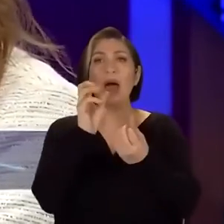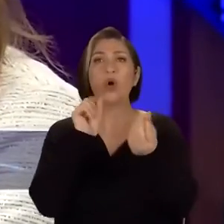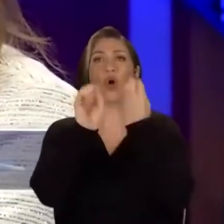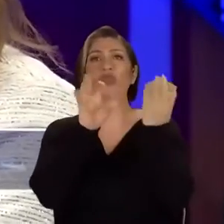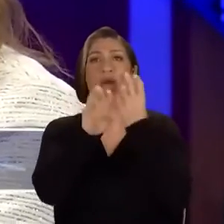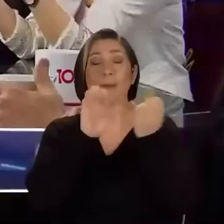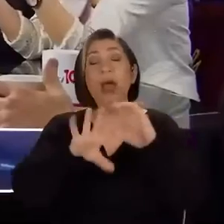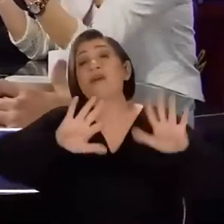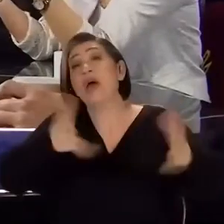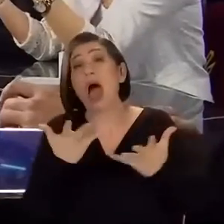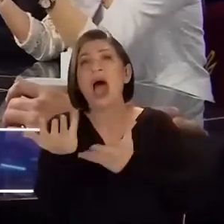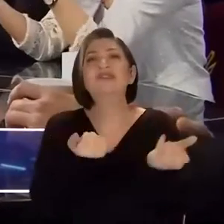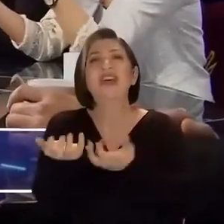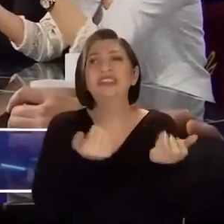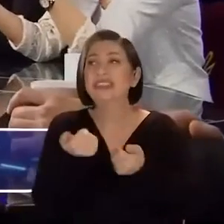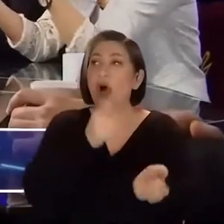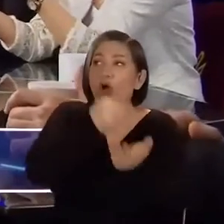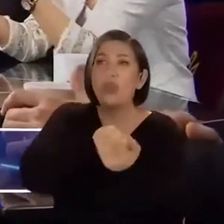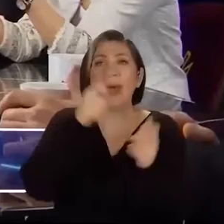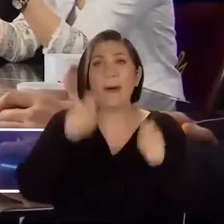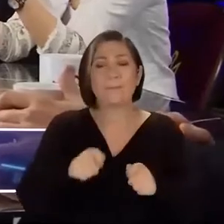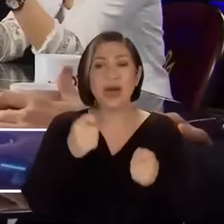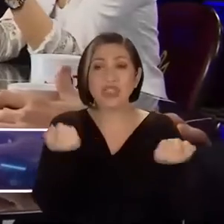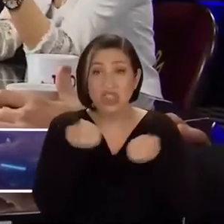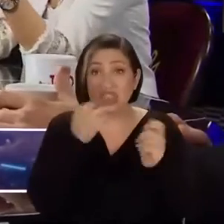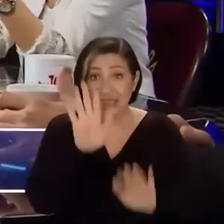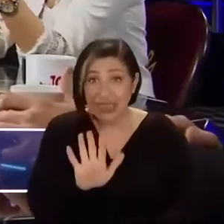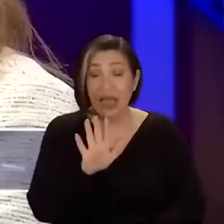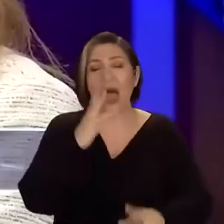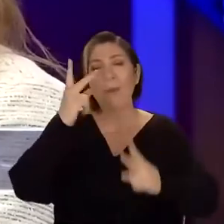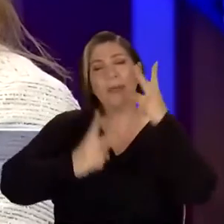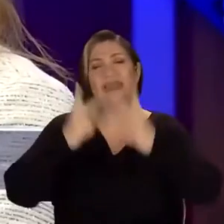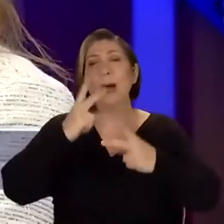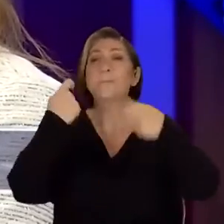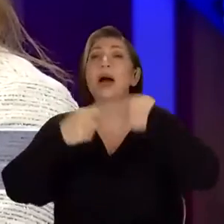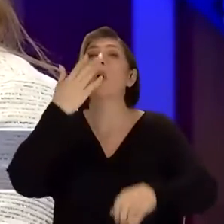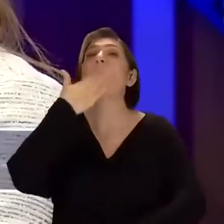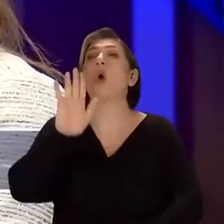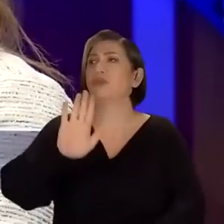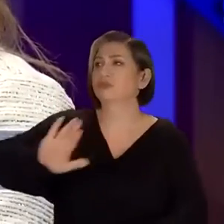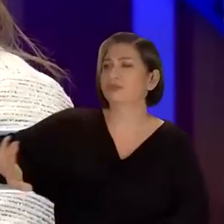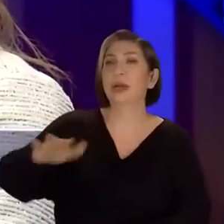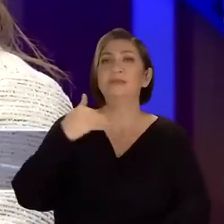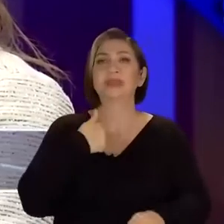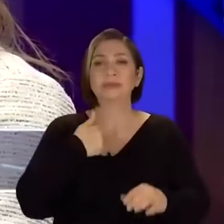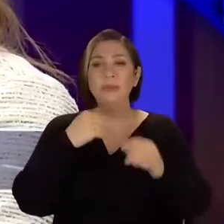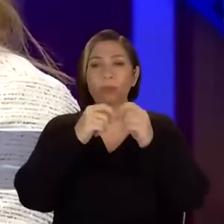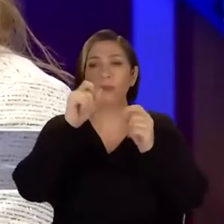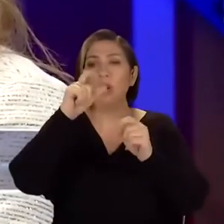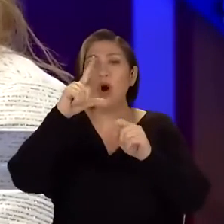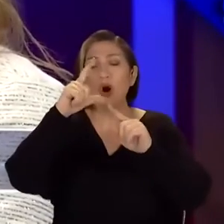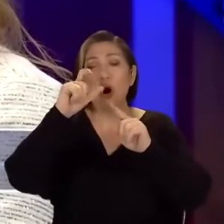gönderme veya alışverişlerinde ödeme yapma fonksiyonunu arada bir banka olmadan, bizim hep blockchain'den